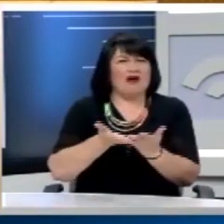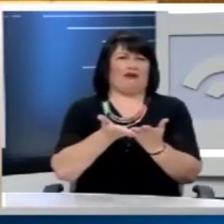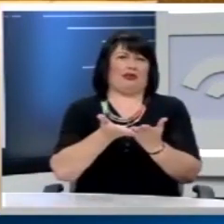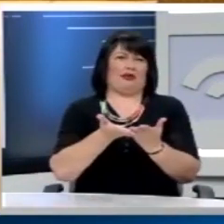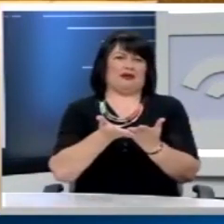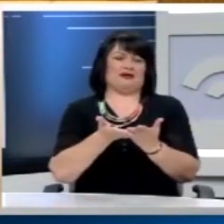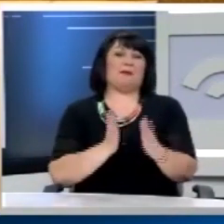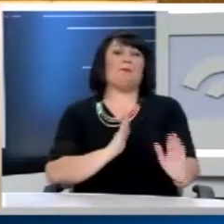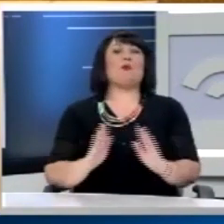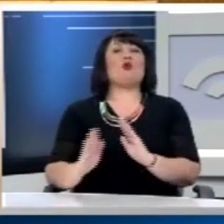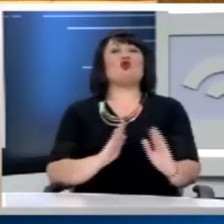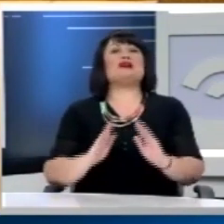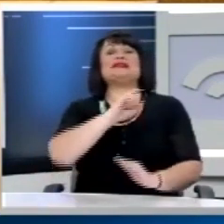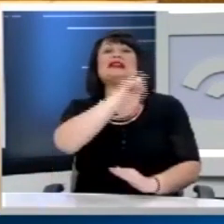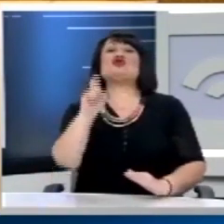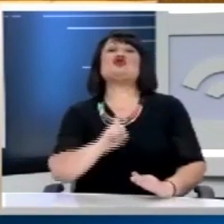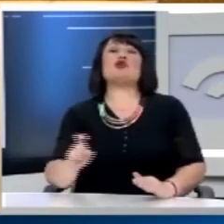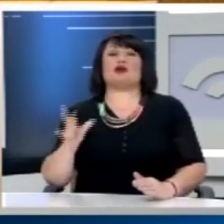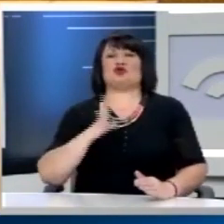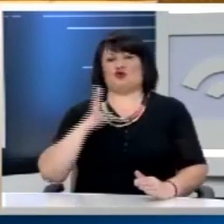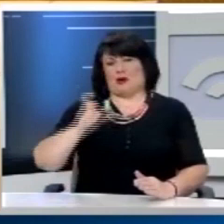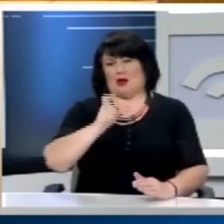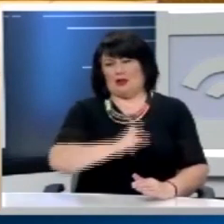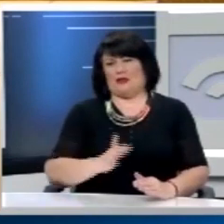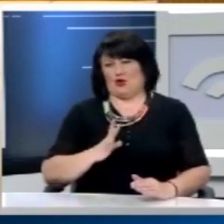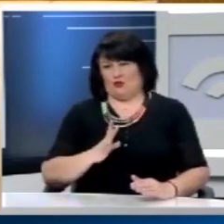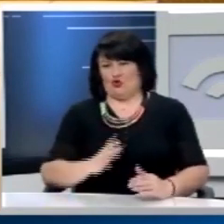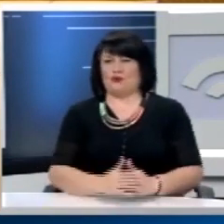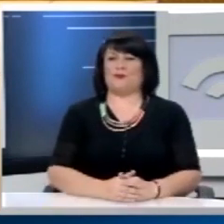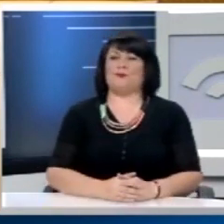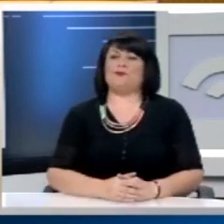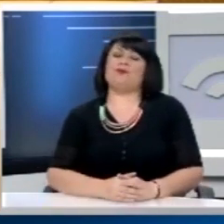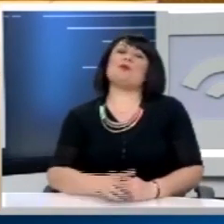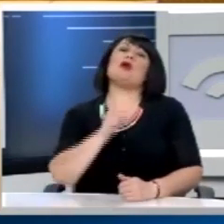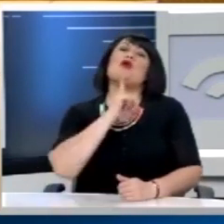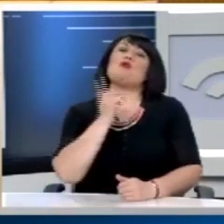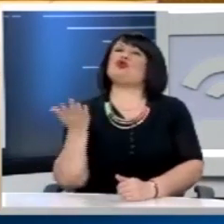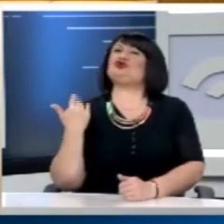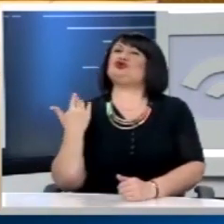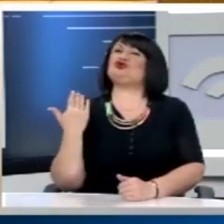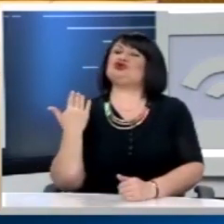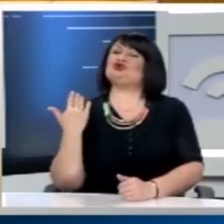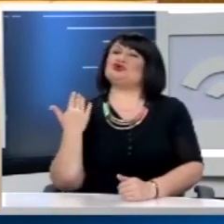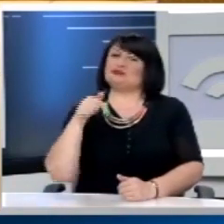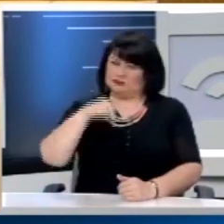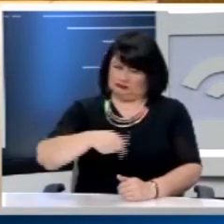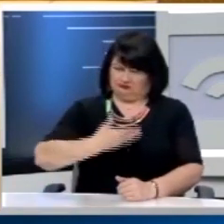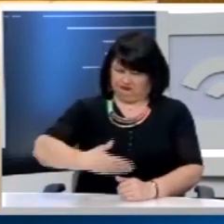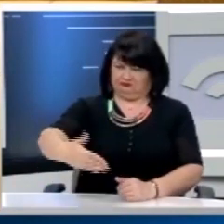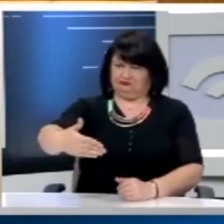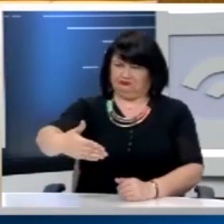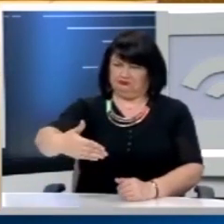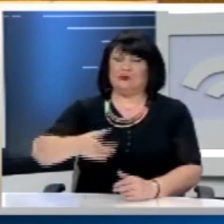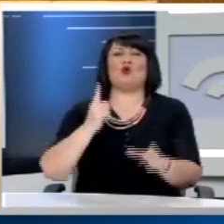να προστατευτεί η ζωή του λαού μας. Όπως και στην προηγούμενη κοινοβουλευτική περίοδο, έτσι και σε αυτή,